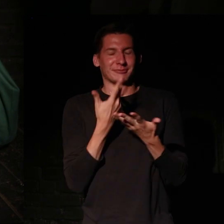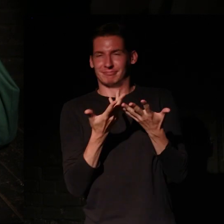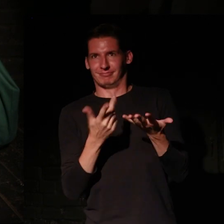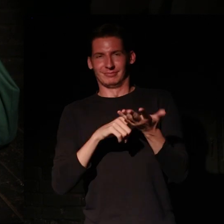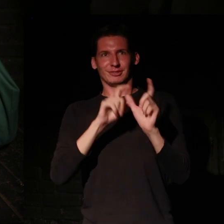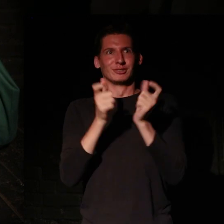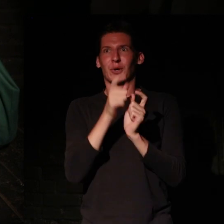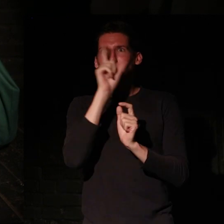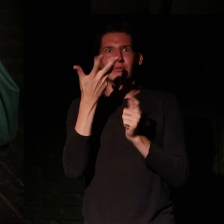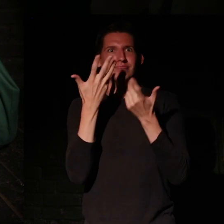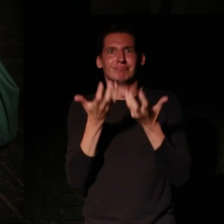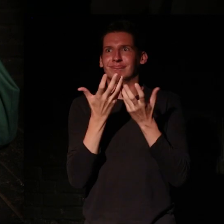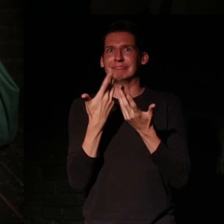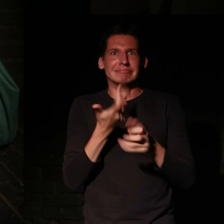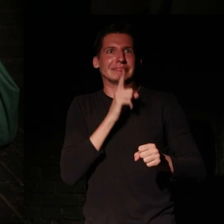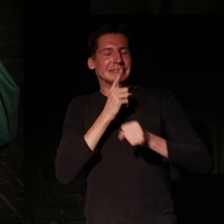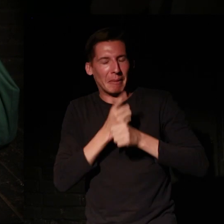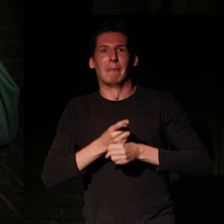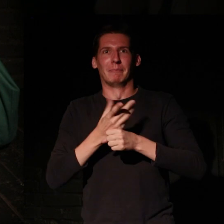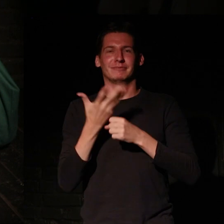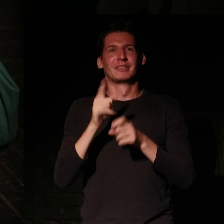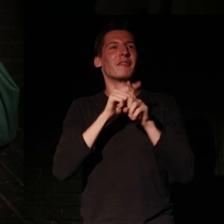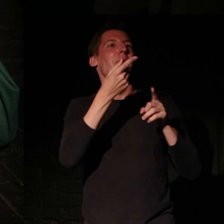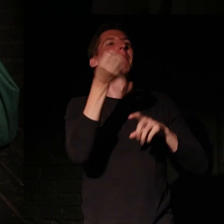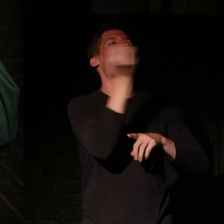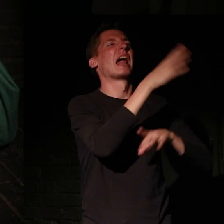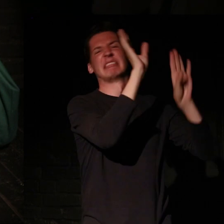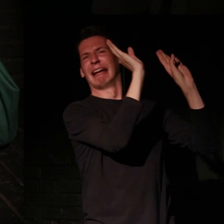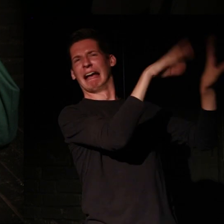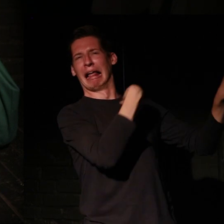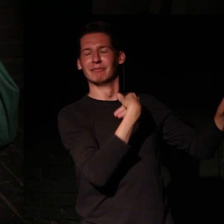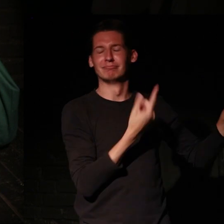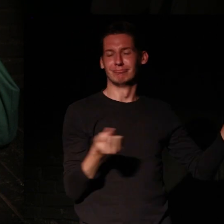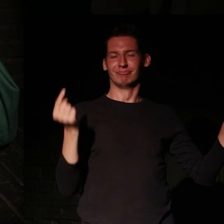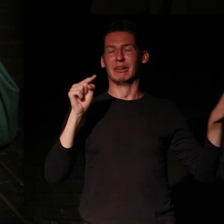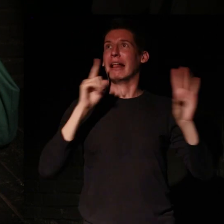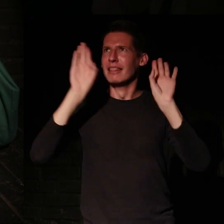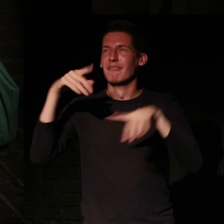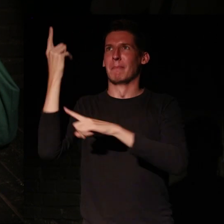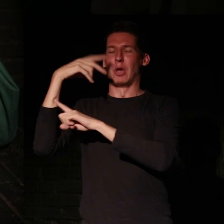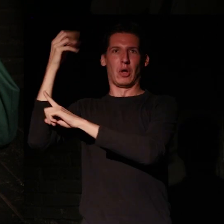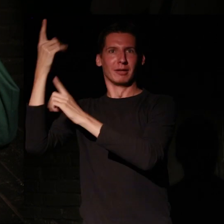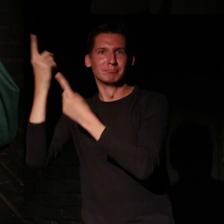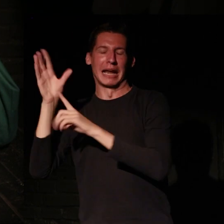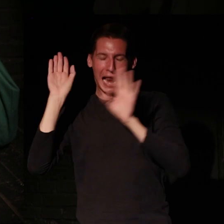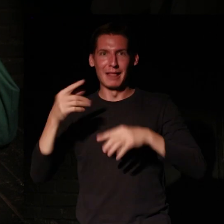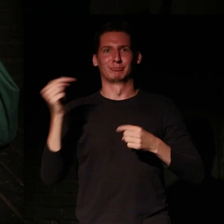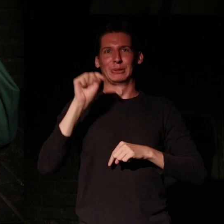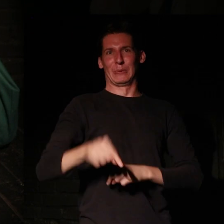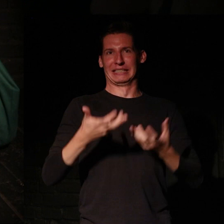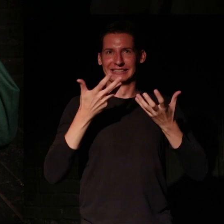że tylu z Państwa zdecydowało się porzucić plażę z coraz lepszą dzisiaj pogodą i spotkać z nami tutaj w